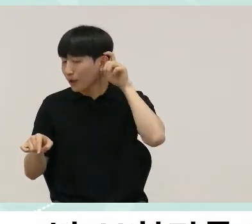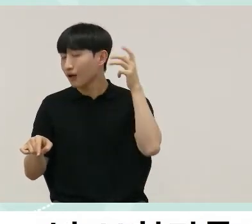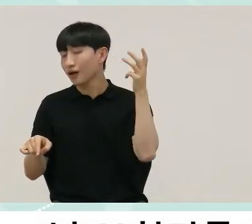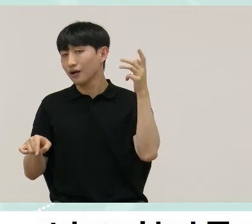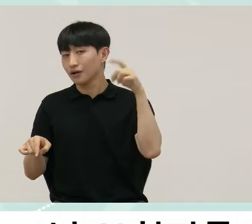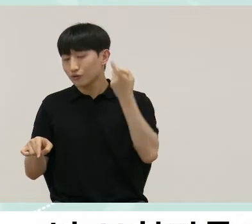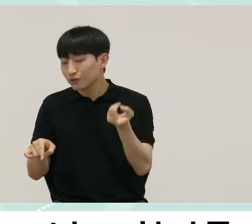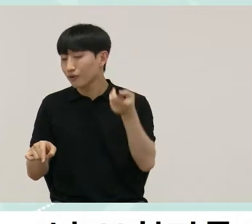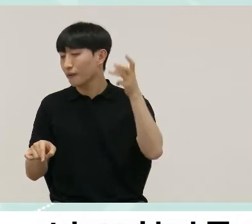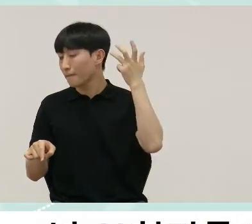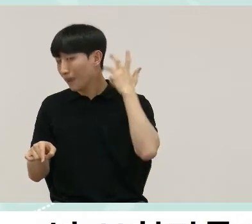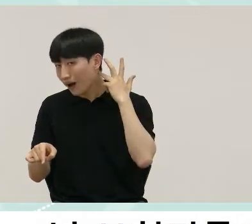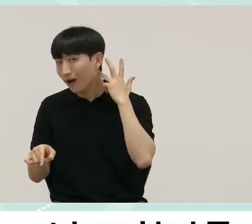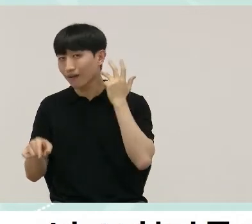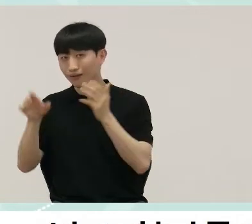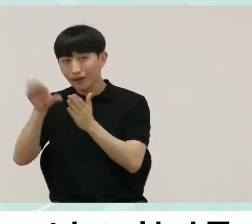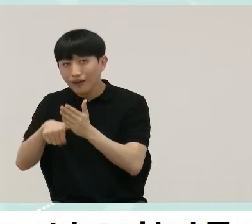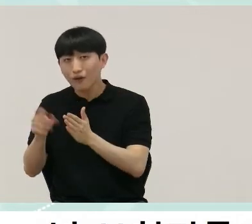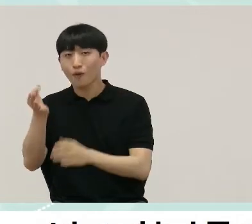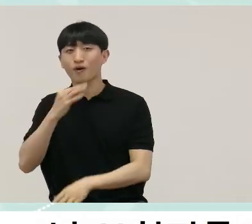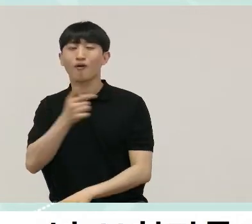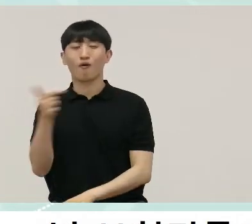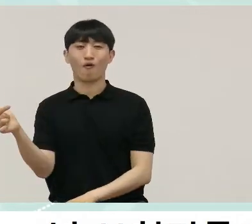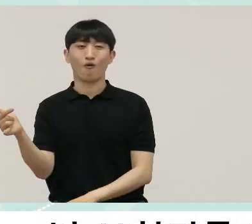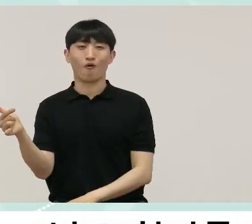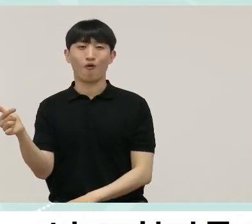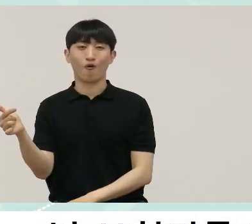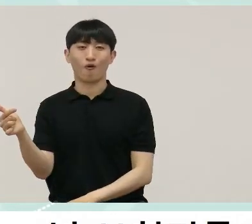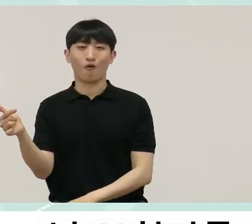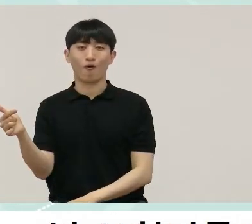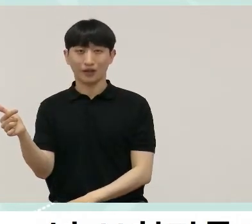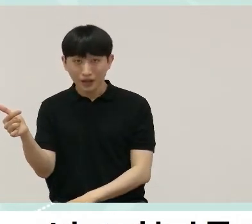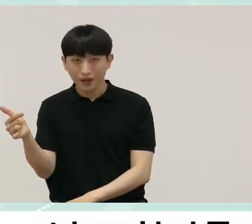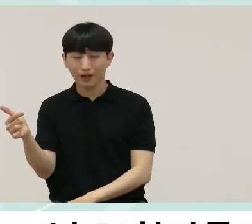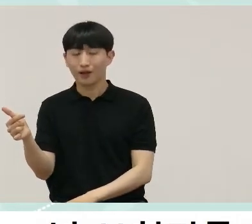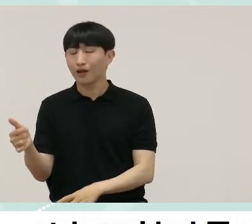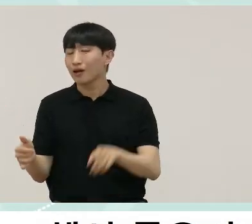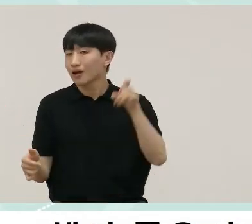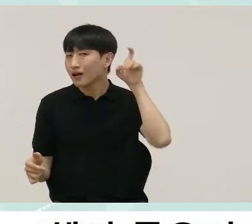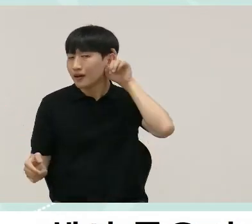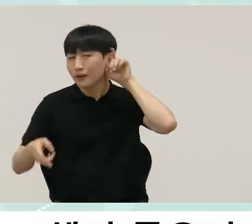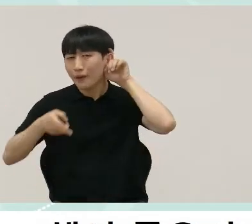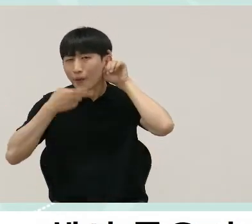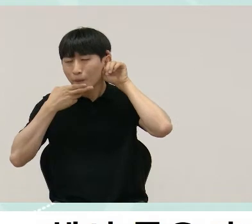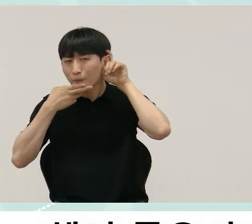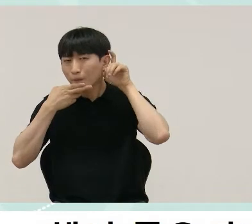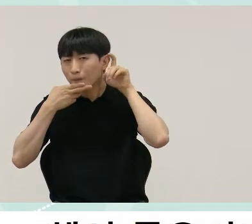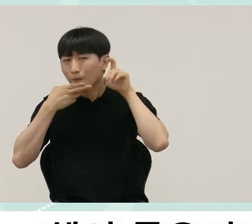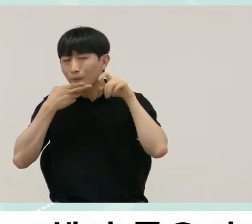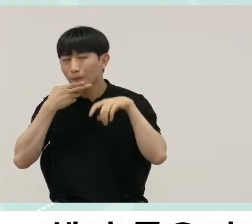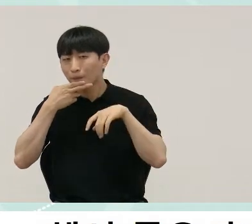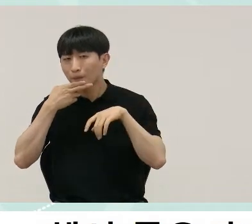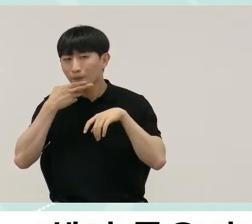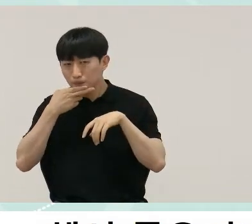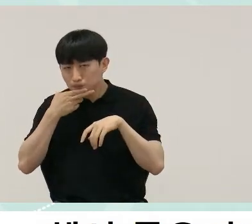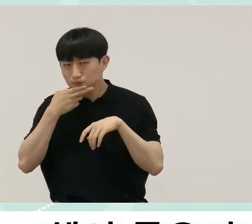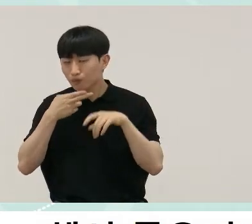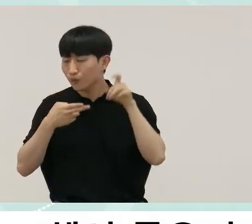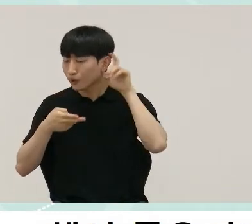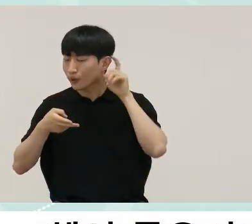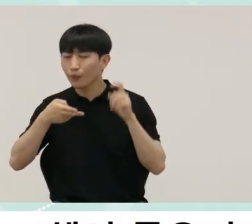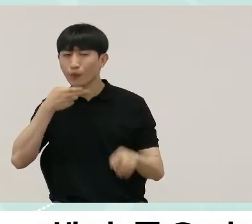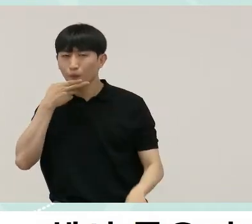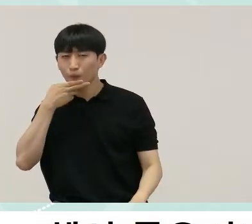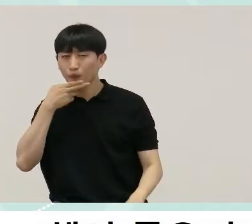효과를 보인다는 것을 알 수가 있고 부득이하게 보청기를 사용하기 힘들 경우 아니면 보청기가 전혀 없는 경우